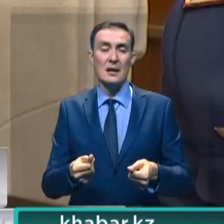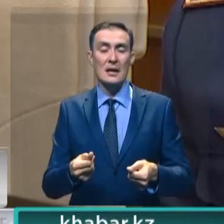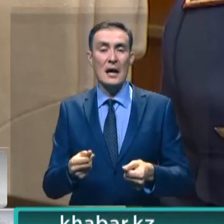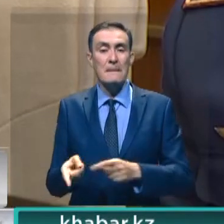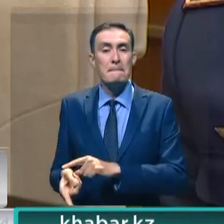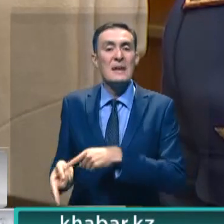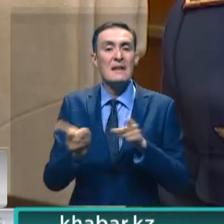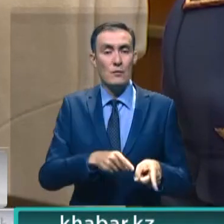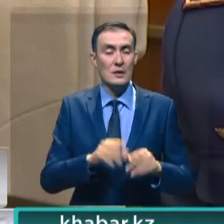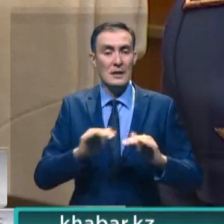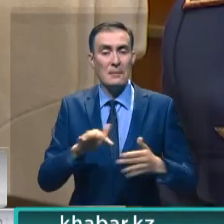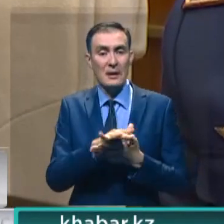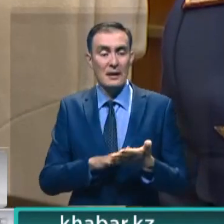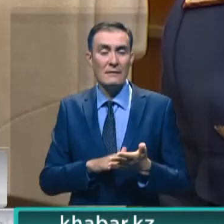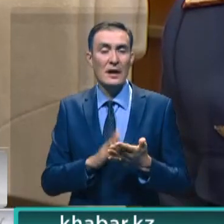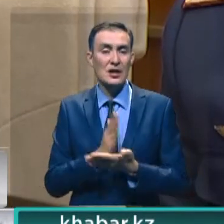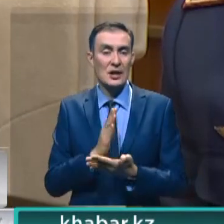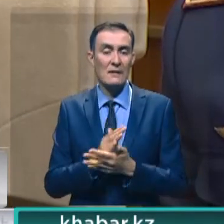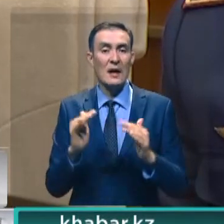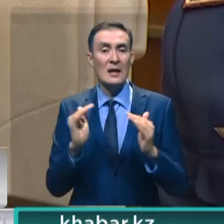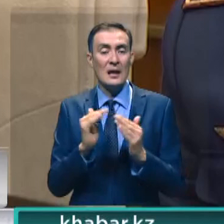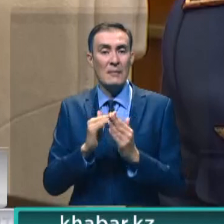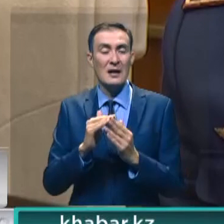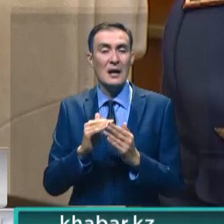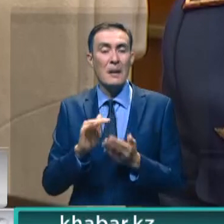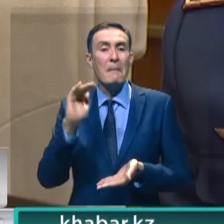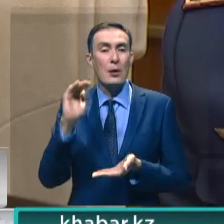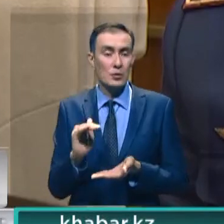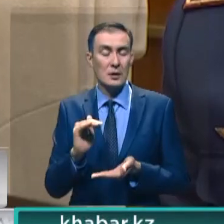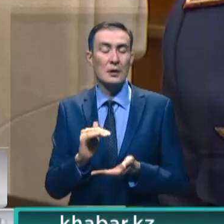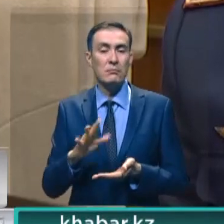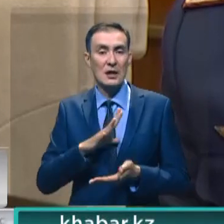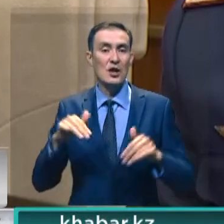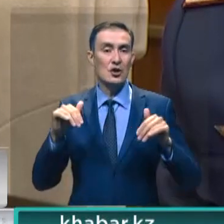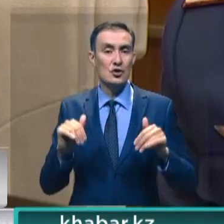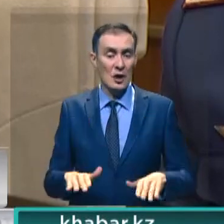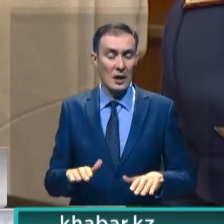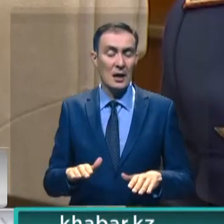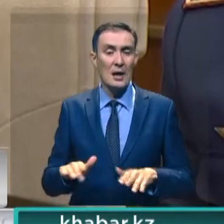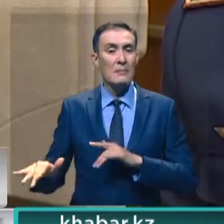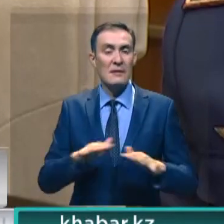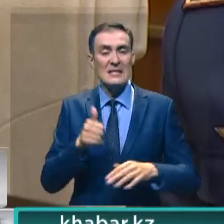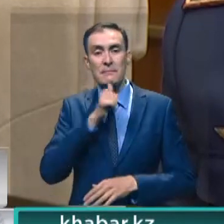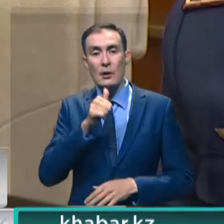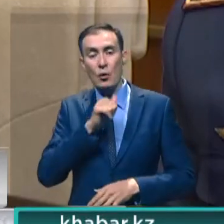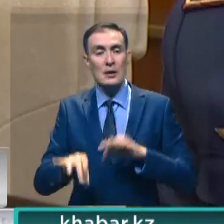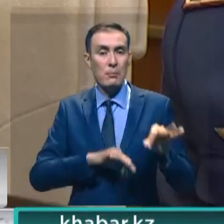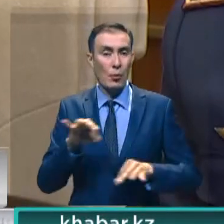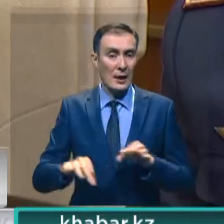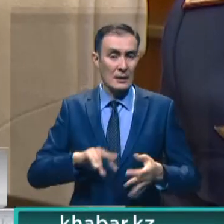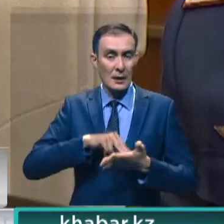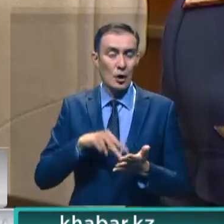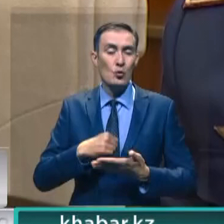перевод детей, продление сроков пребывания детей в домах малютки, принято решение провести пилотный проект. Уже у